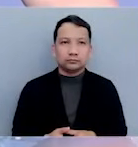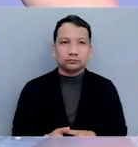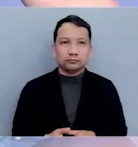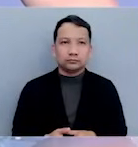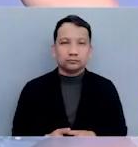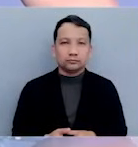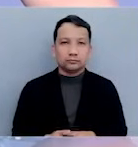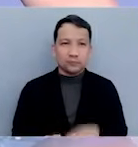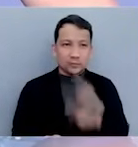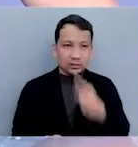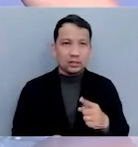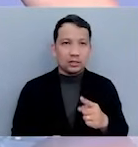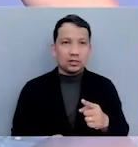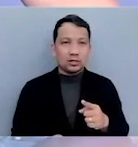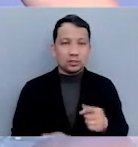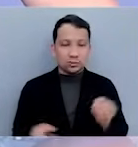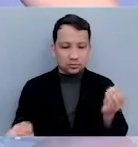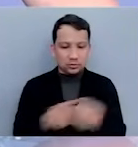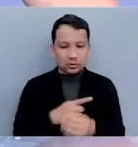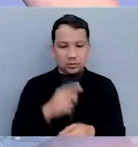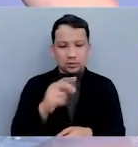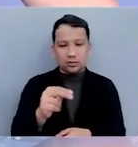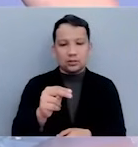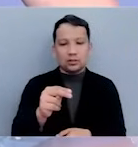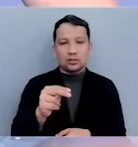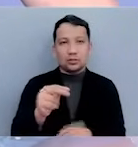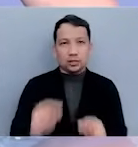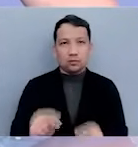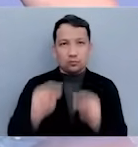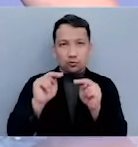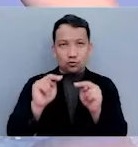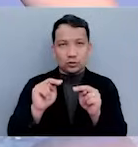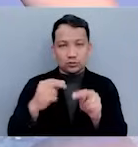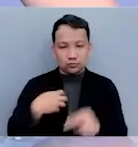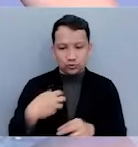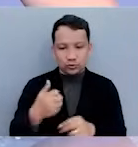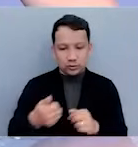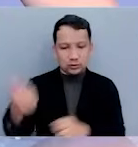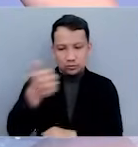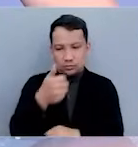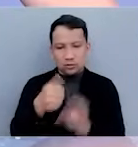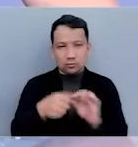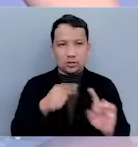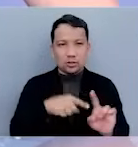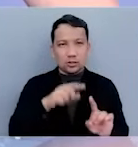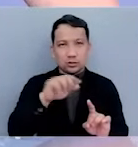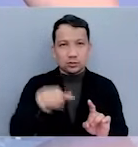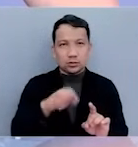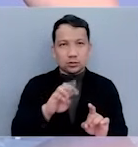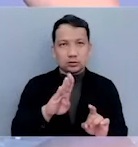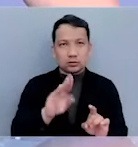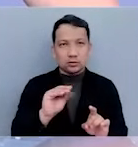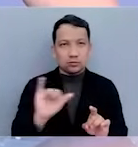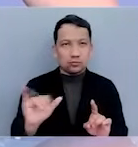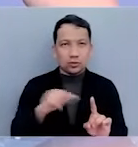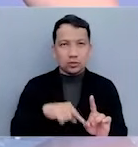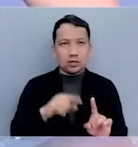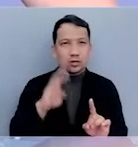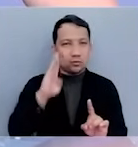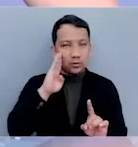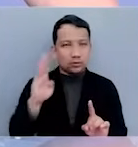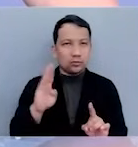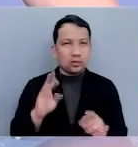Nagsalita na ang sinibak na Navotas Police Chief kaugnay ng issue sa pagpatay kay Jemboy Baltazar. Sinagot ni Colonel